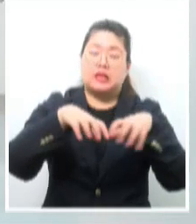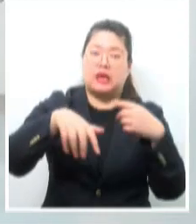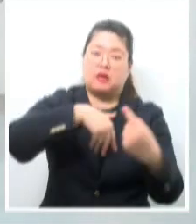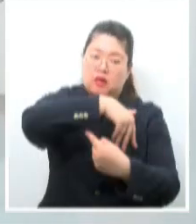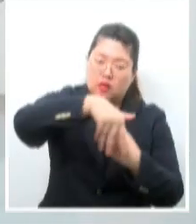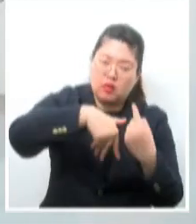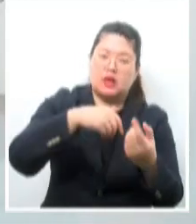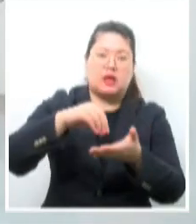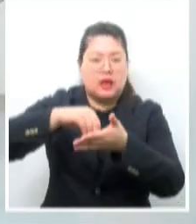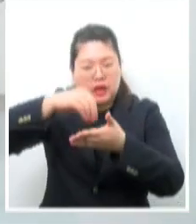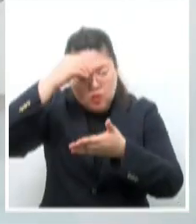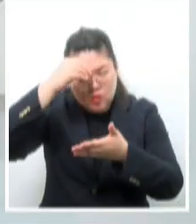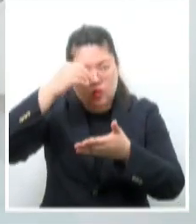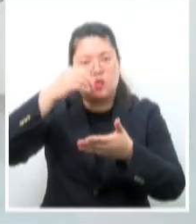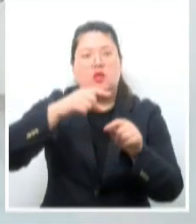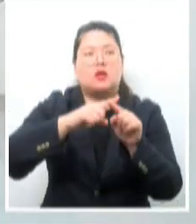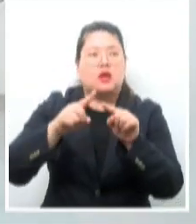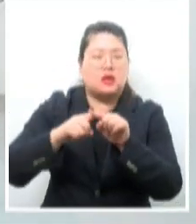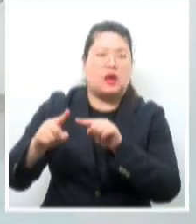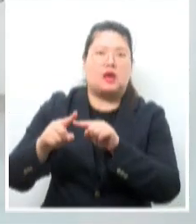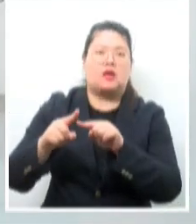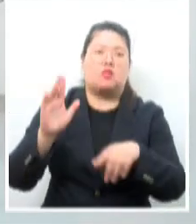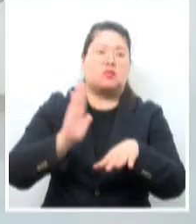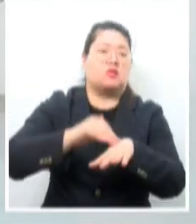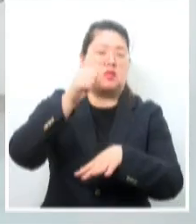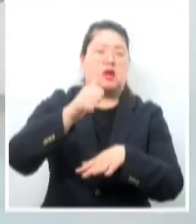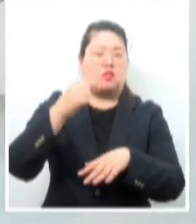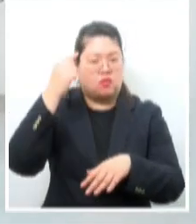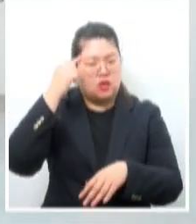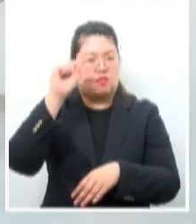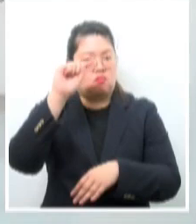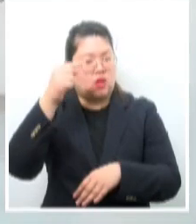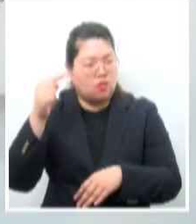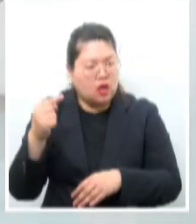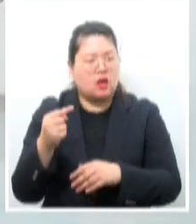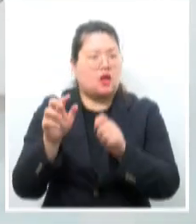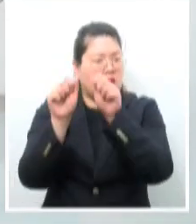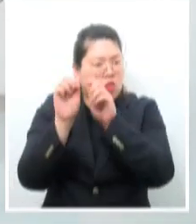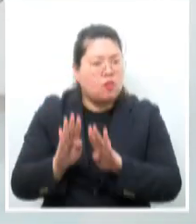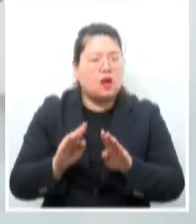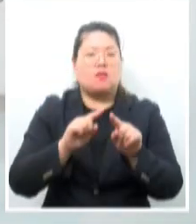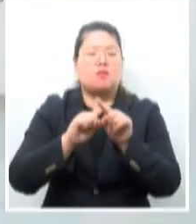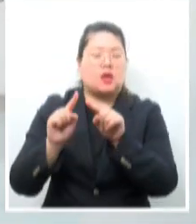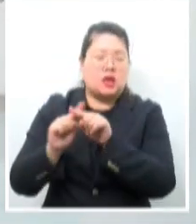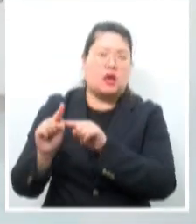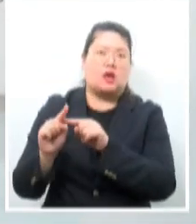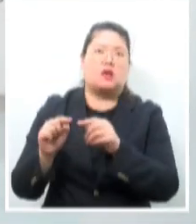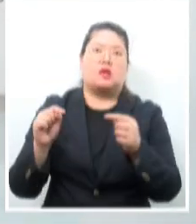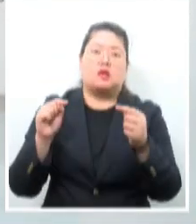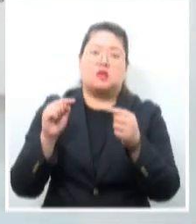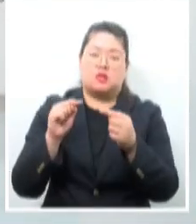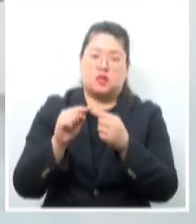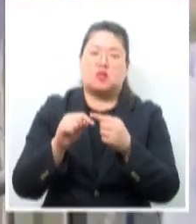การเรียนรู้ที่เสริมสร้างความถนัดและความคิดสร้างสรรค์การออกแบบพื้นที่การเรียนรู้แบบน้อย